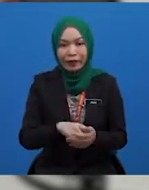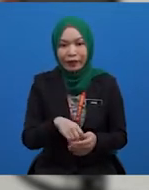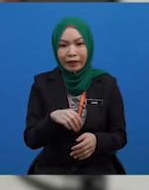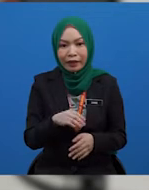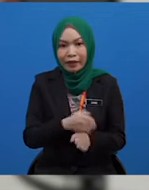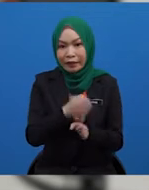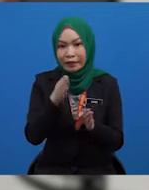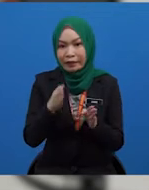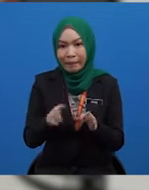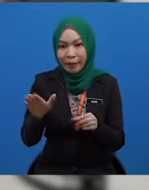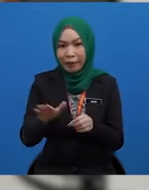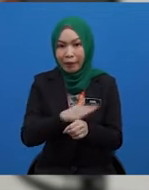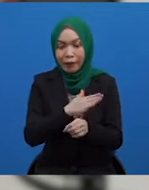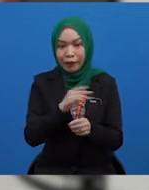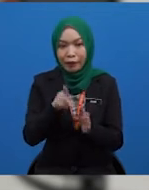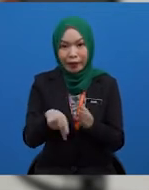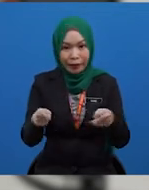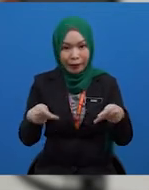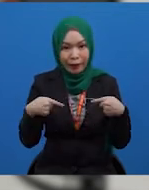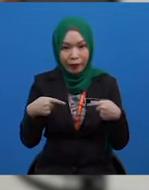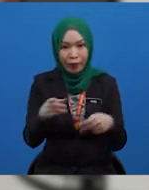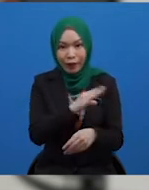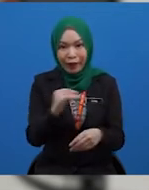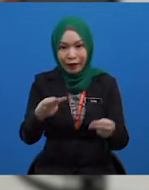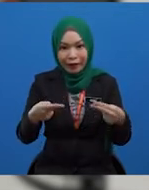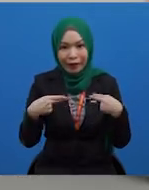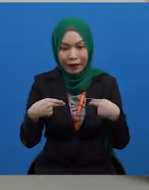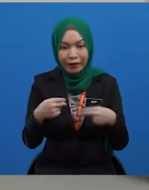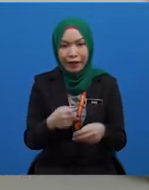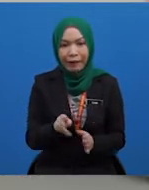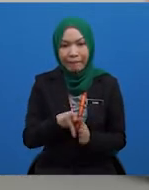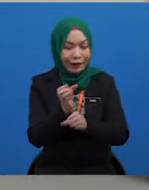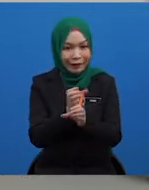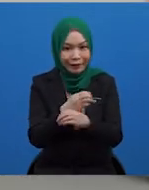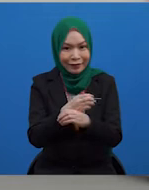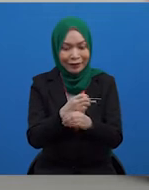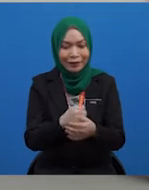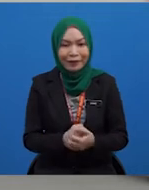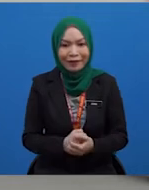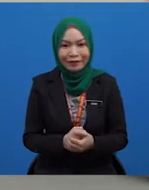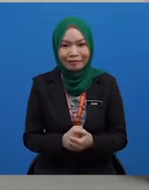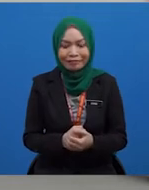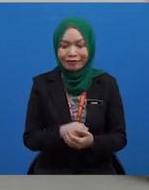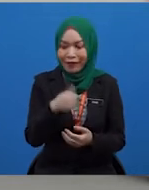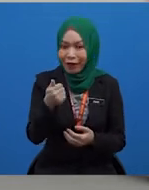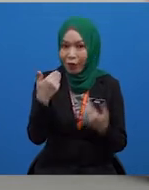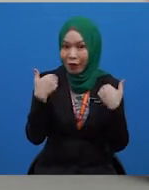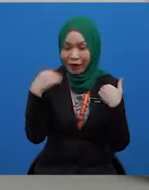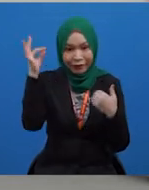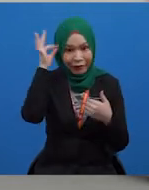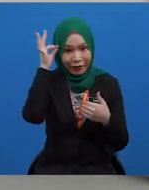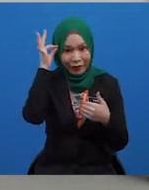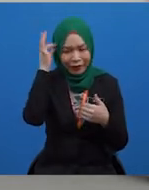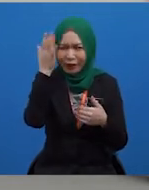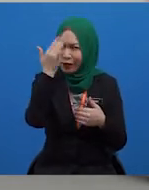memenuhi keperluan dan juga kehendak pengguna. Jadi, pelajar harus mendalami topik